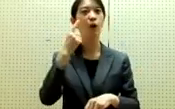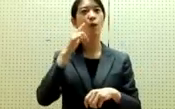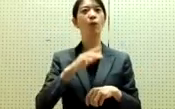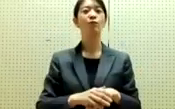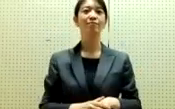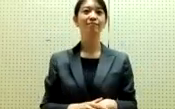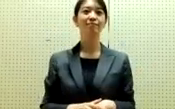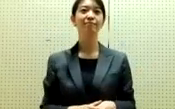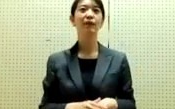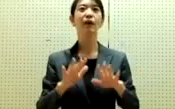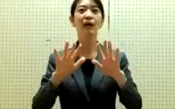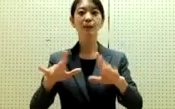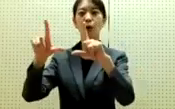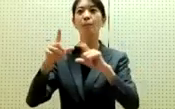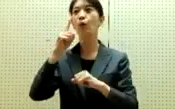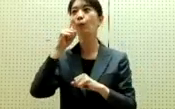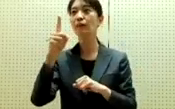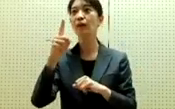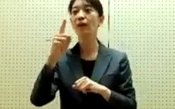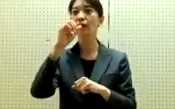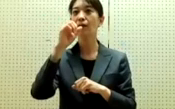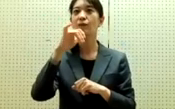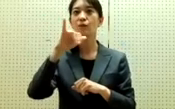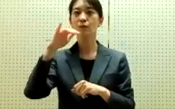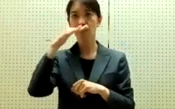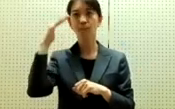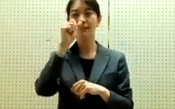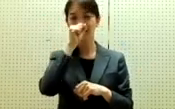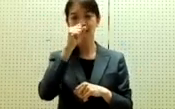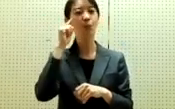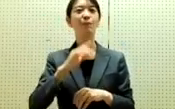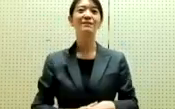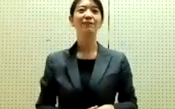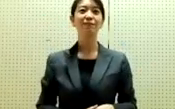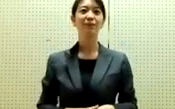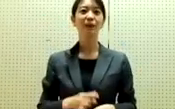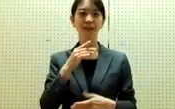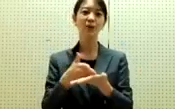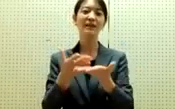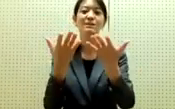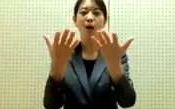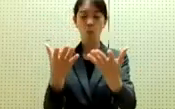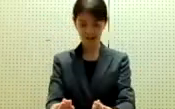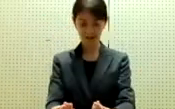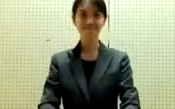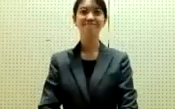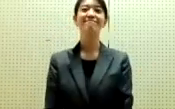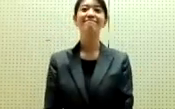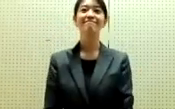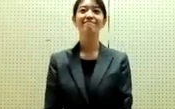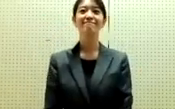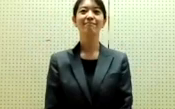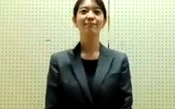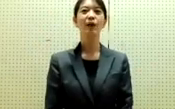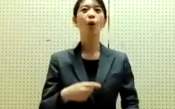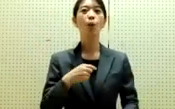ながら改めて思いました。すみません、長くなりましたが以上でございます。 ありがとうございます。なんか僕は後で